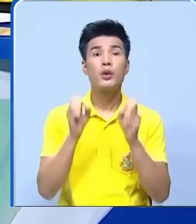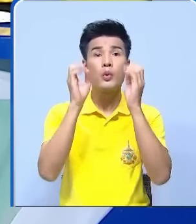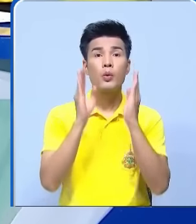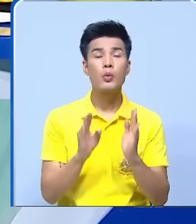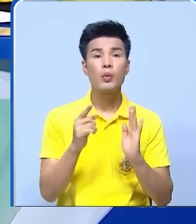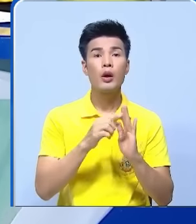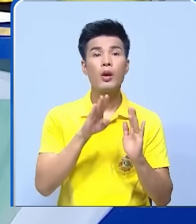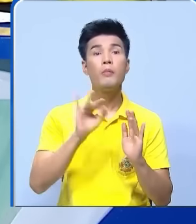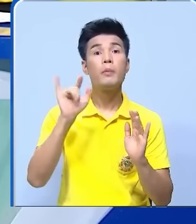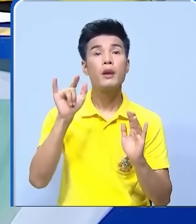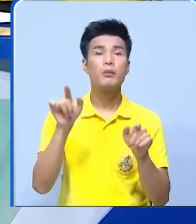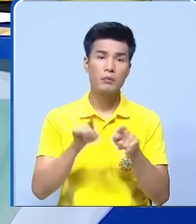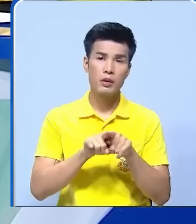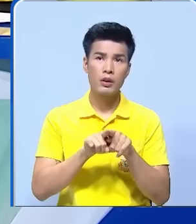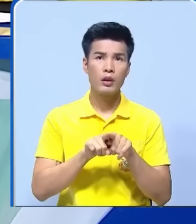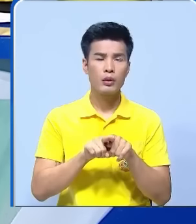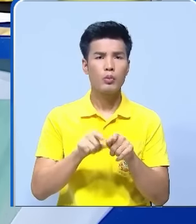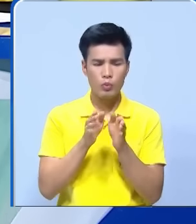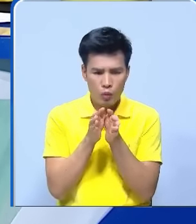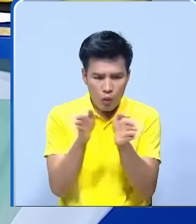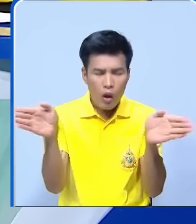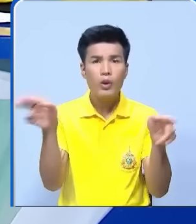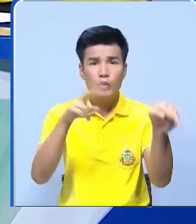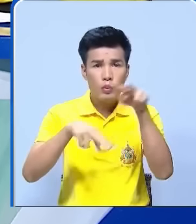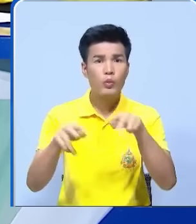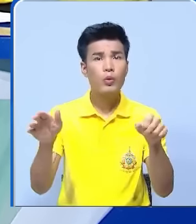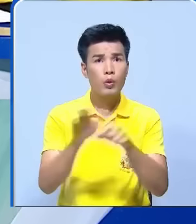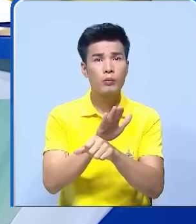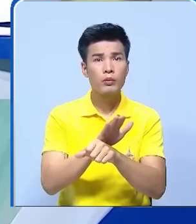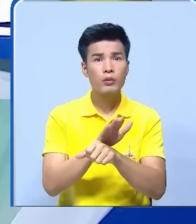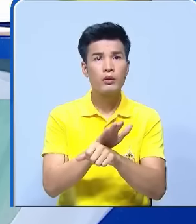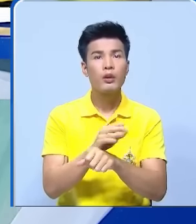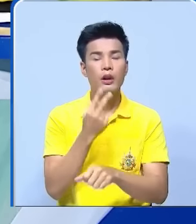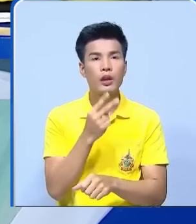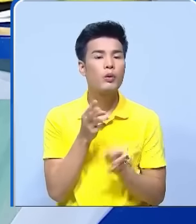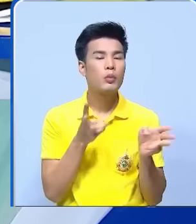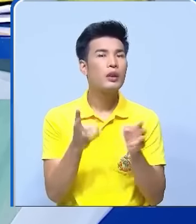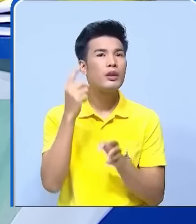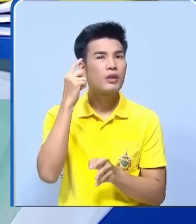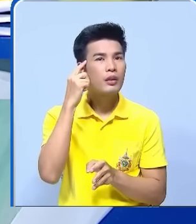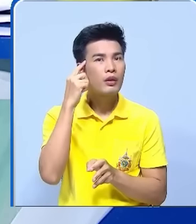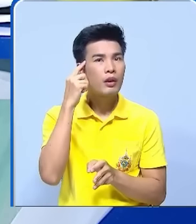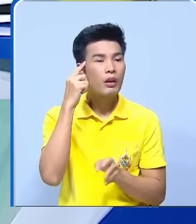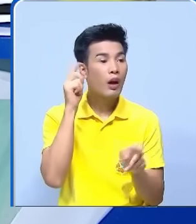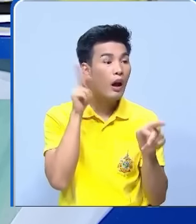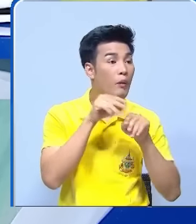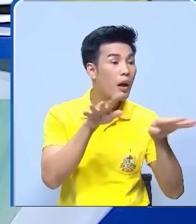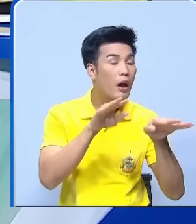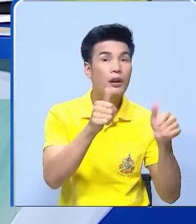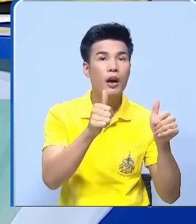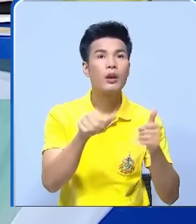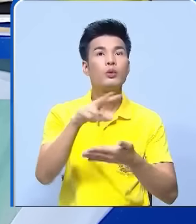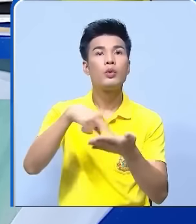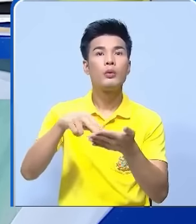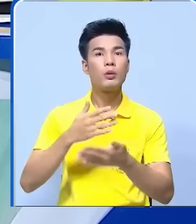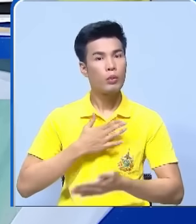ยู่แล้วก็แบบคิดว่าเอ๊ะมันต้องมีความรอบครอบอะไรต่างๆมากกว่านี้มาก เขาอาจจะเห็นนี่แหละเป็นช่องพอดีว่าอ้าวของครูเบนยังเป็นข่าวยังนำไปสู่การตรวจสอบ